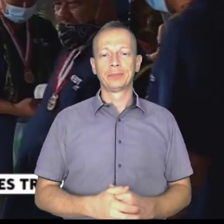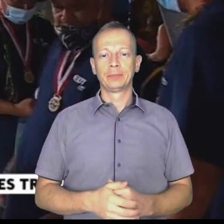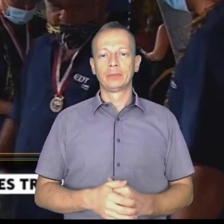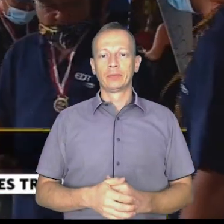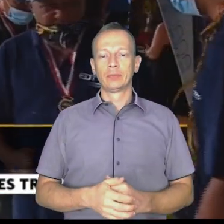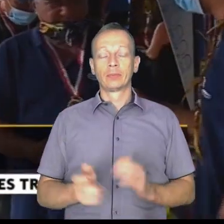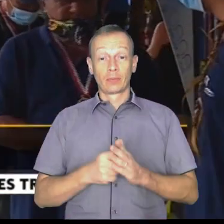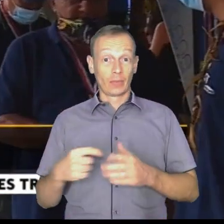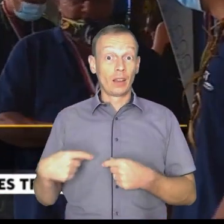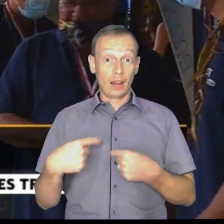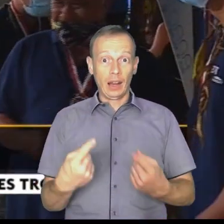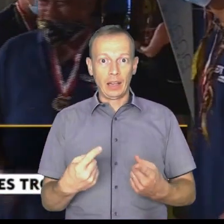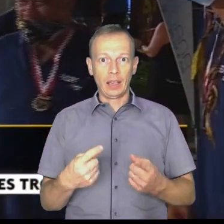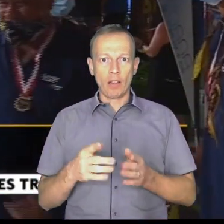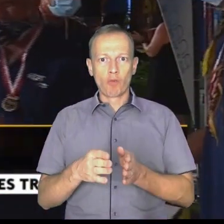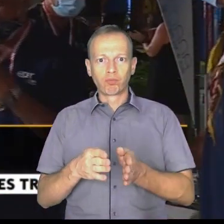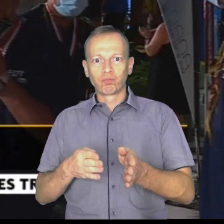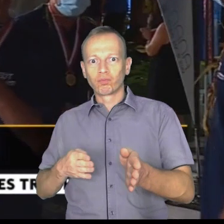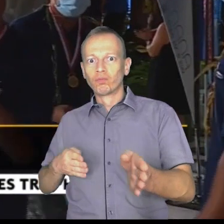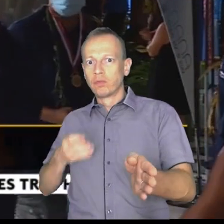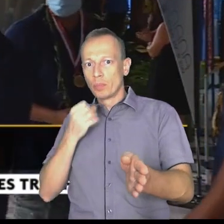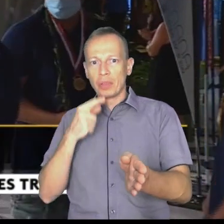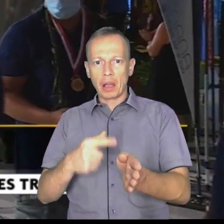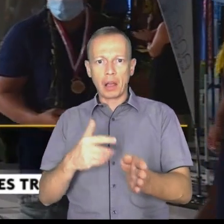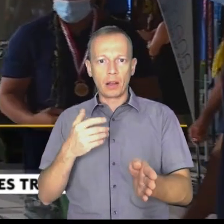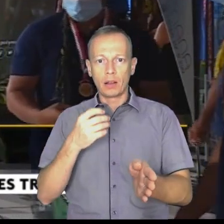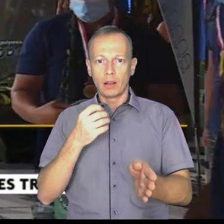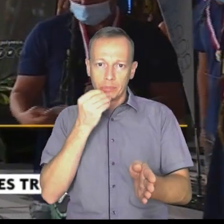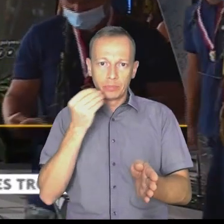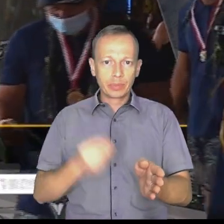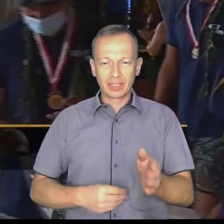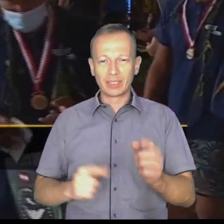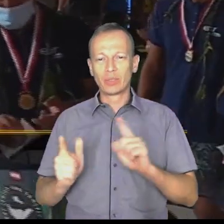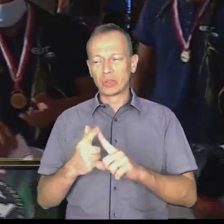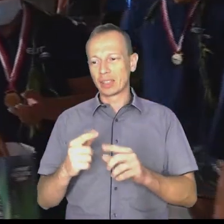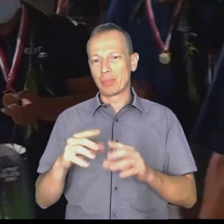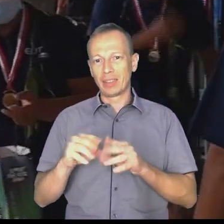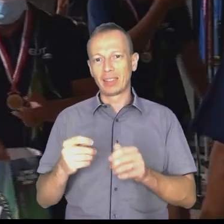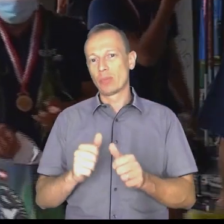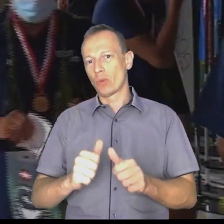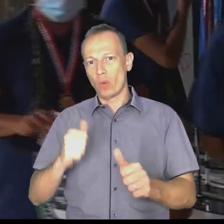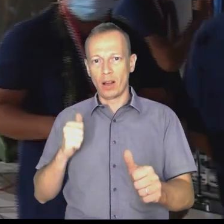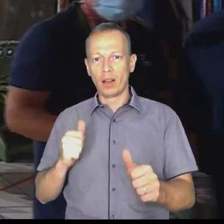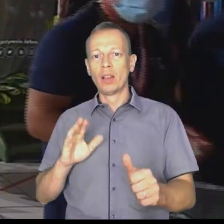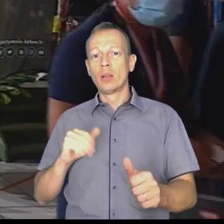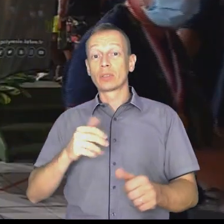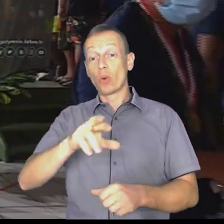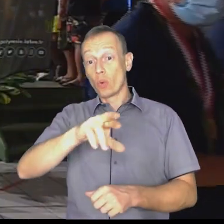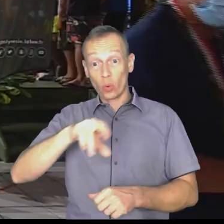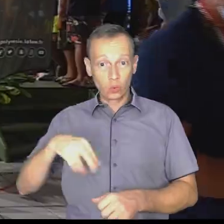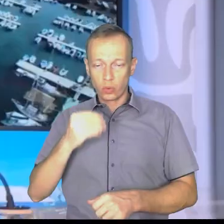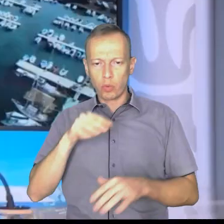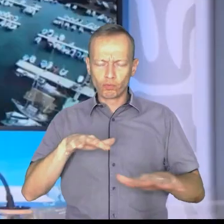avait une très grande avance sur la deuxième équipe. Du coup, le retour, on a géré. Et